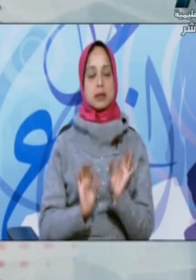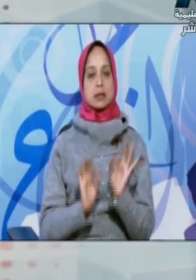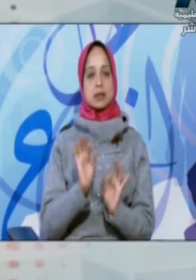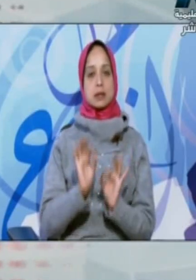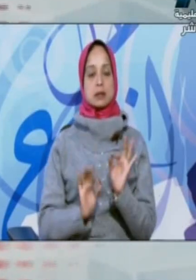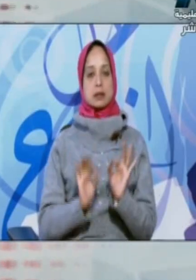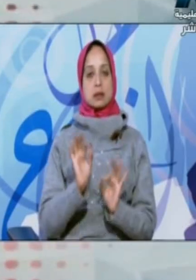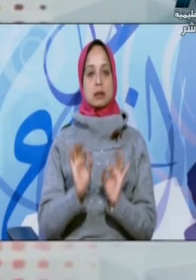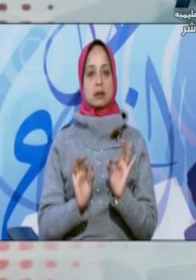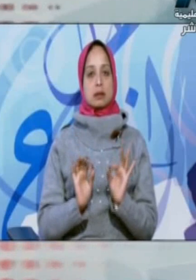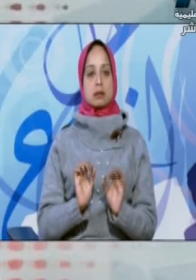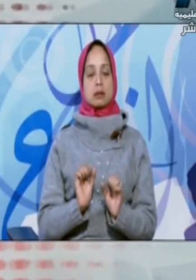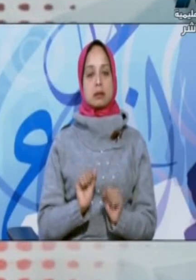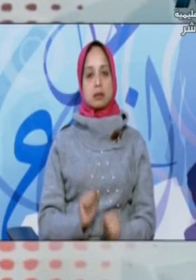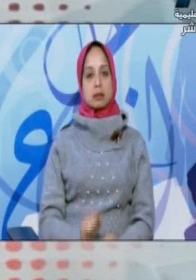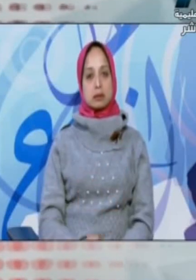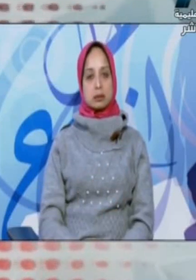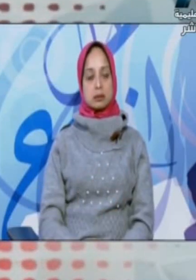السياسي